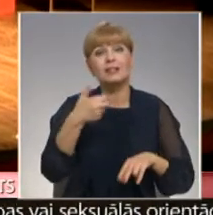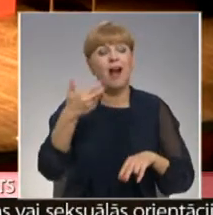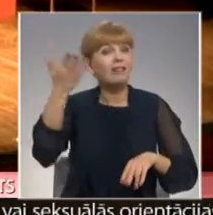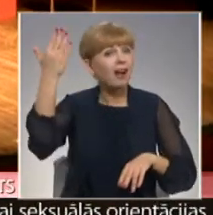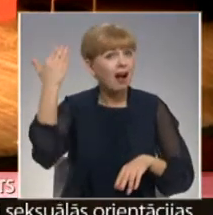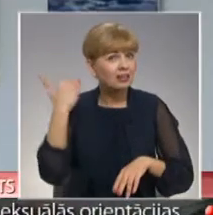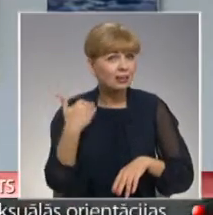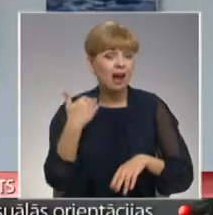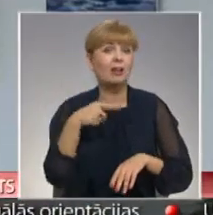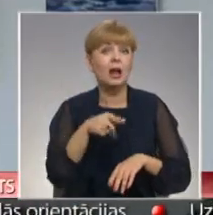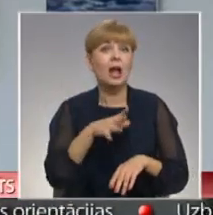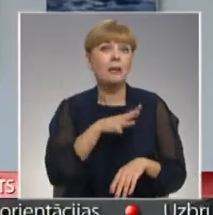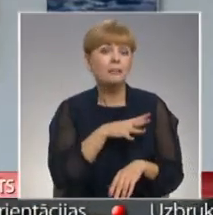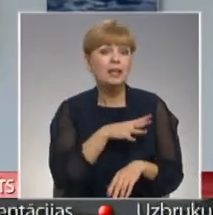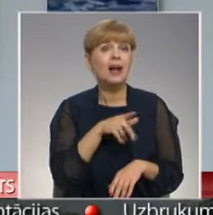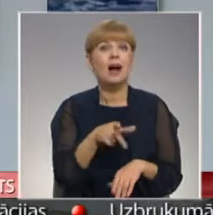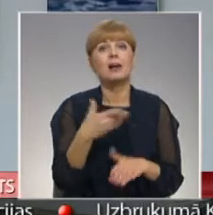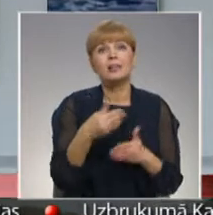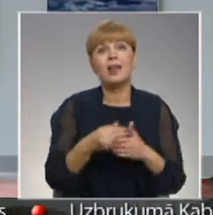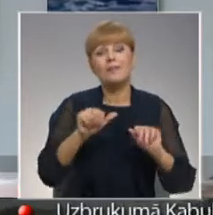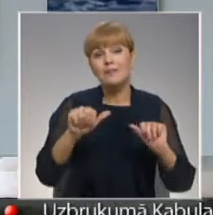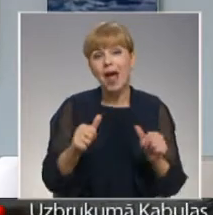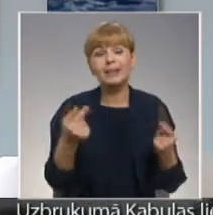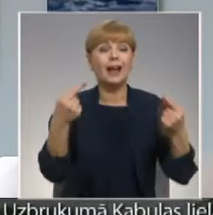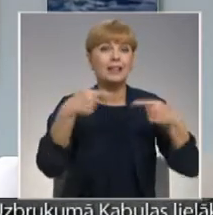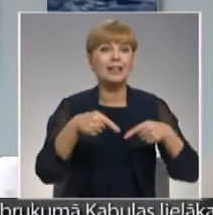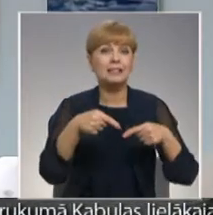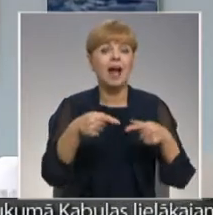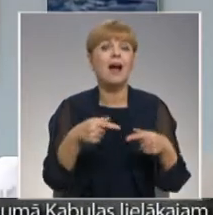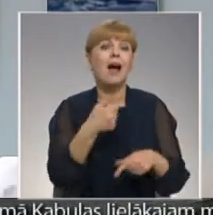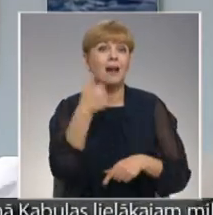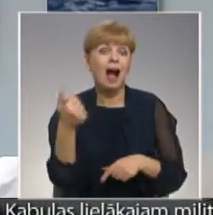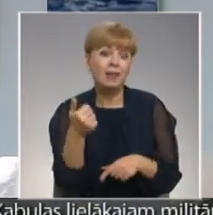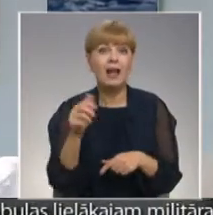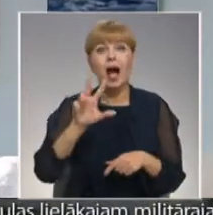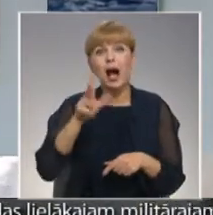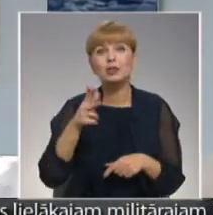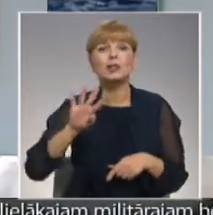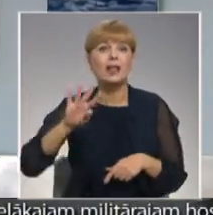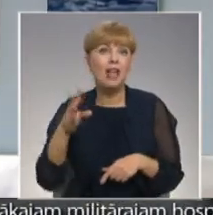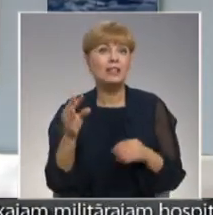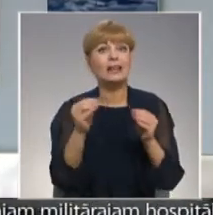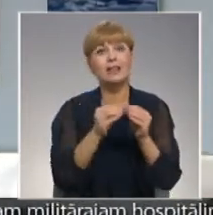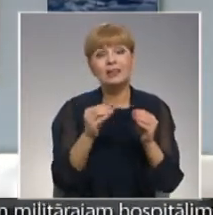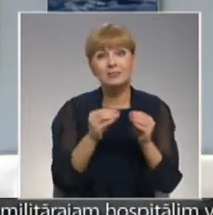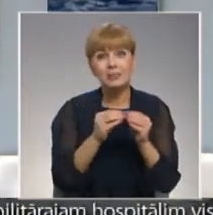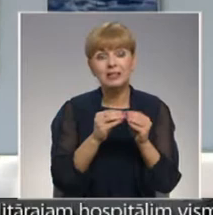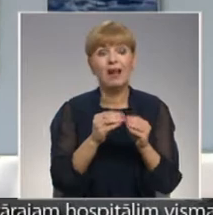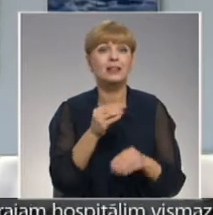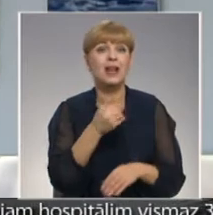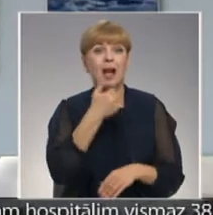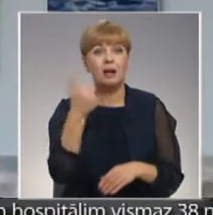senā pagātnē. Bija mums arī sava veida krīzes gadi, un tas bija 8., 9., 10., 11.